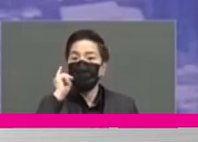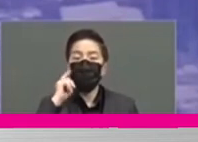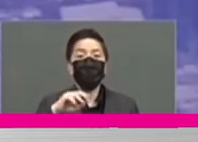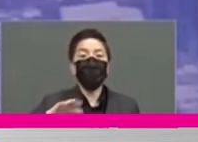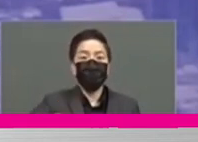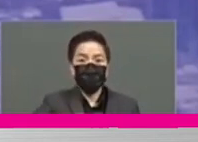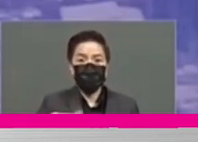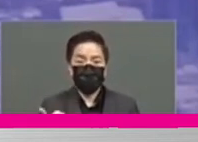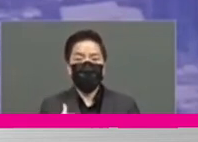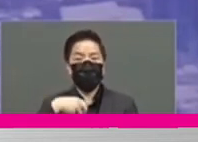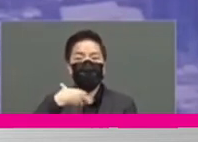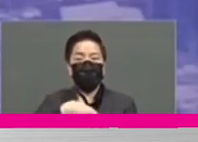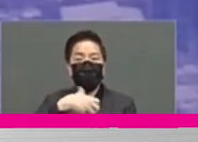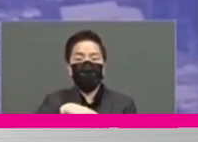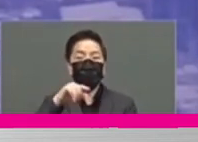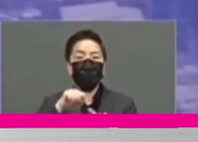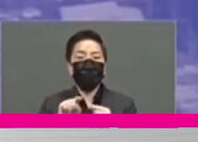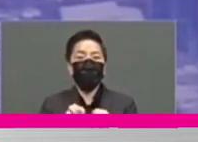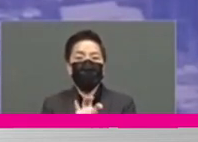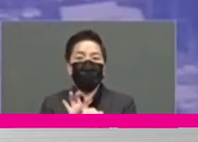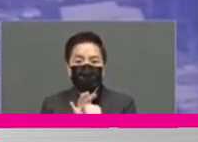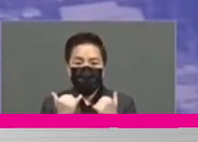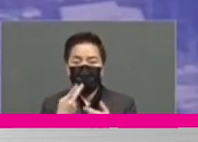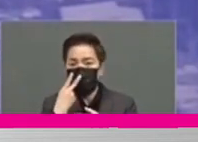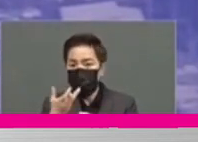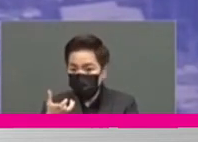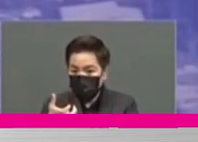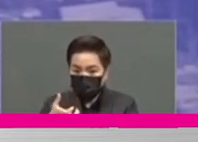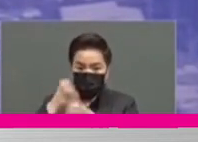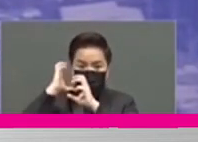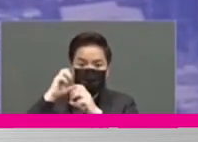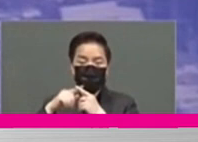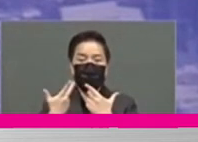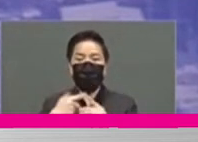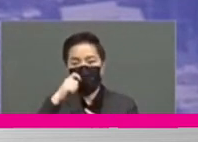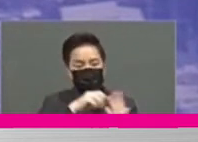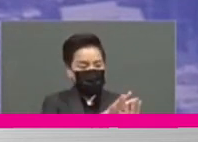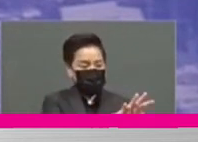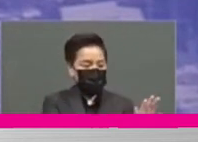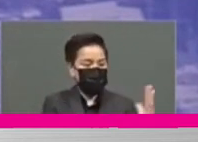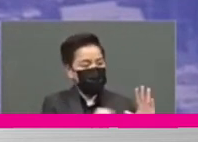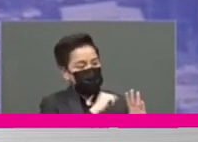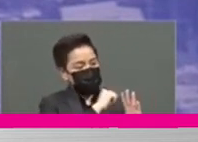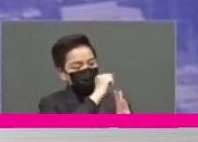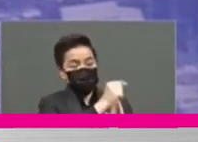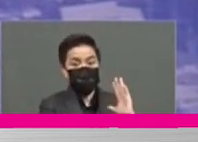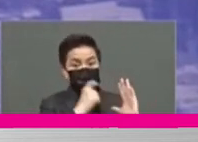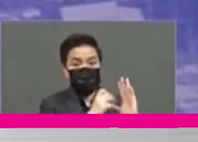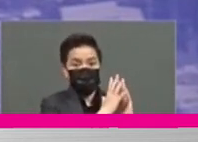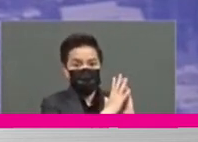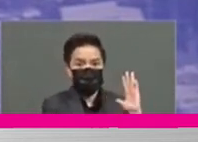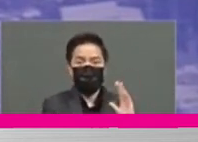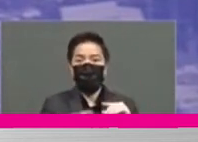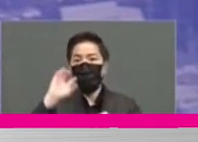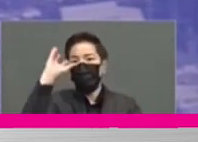างต่อเนื่องรวมทั้งต้องพิจารณาเรื่องศักยภาพเตียงรองรับหากพบการติดเชื้อจำนวนมากนั่นเองค่ะพร้อมกับยอมรับว่ากทม.หารือกับหน่ว